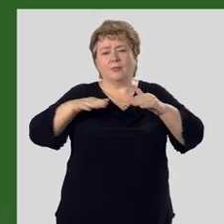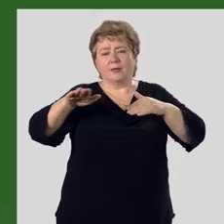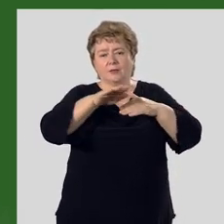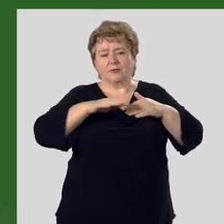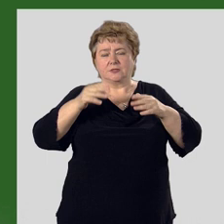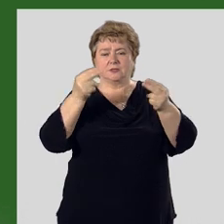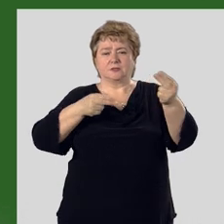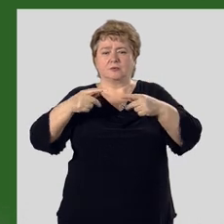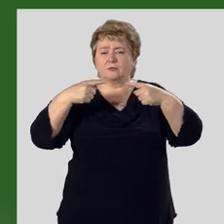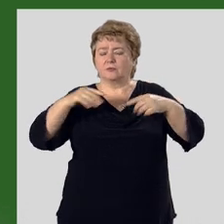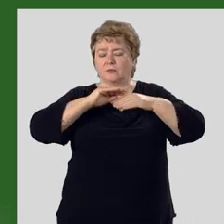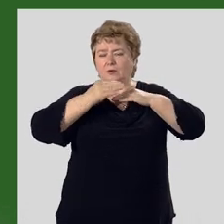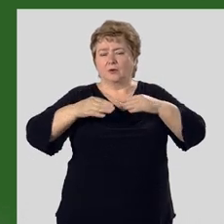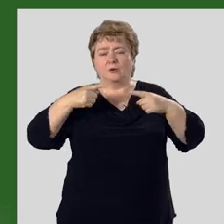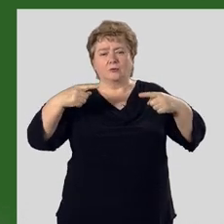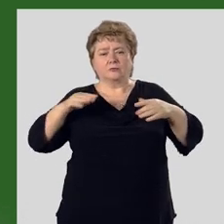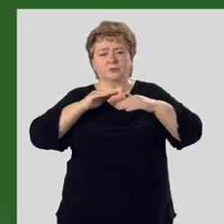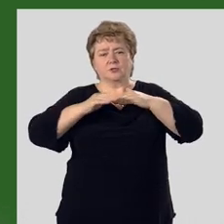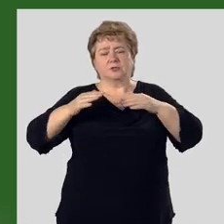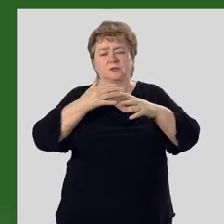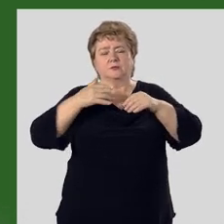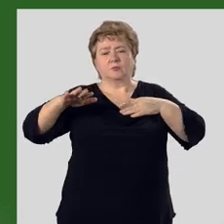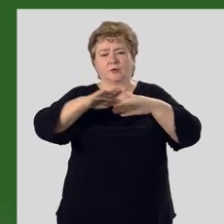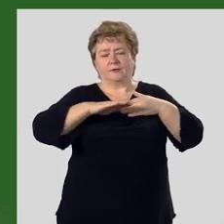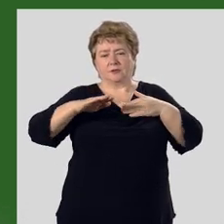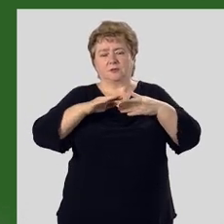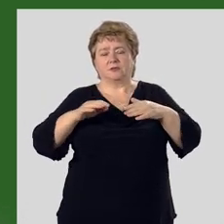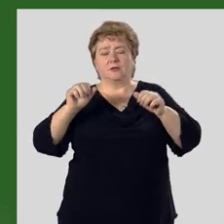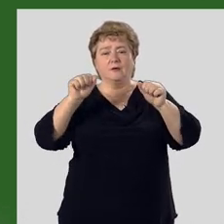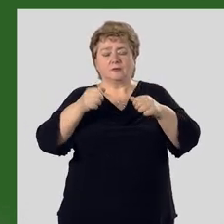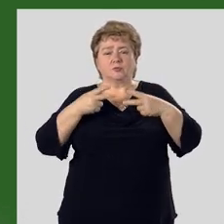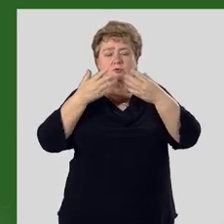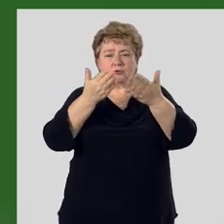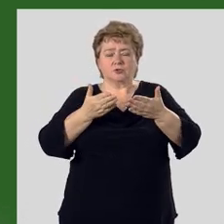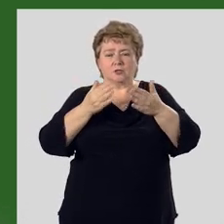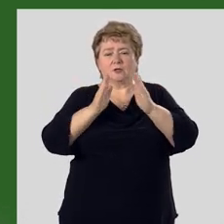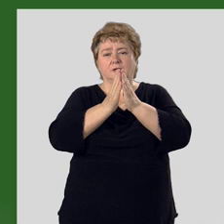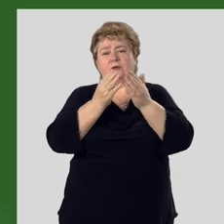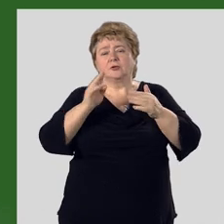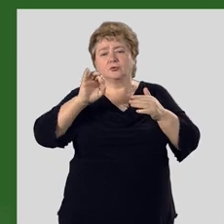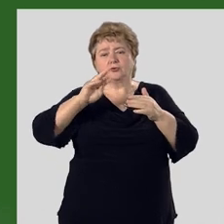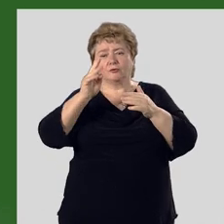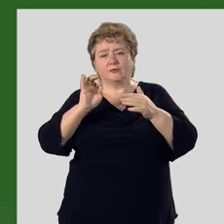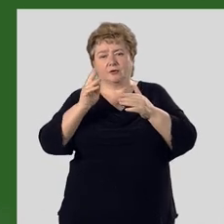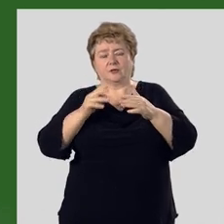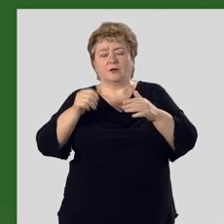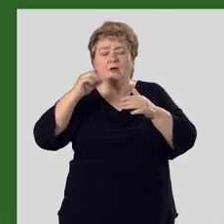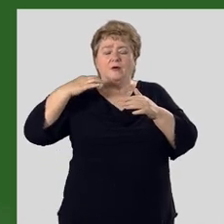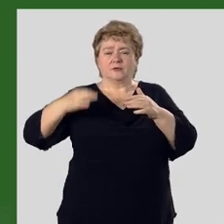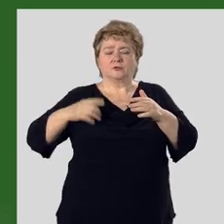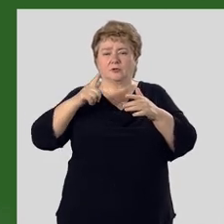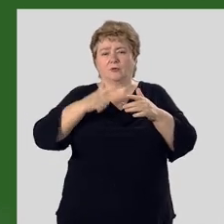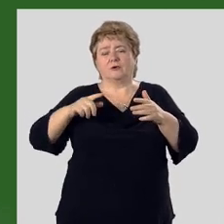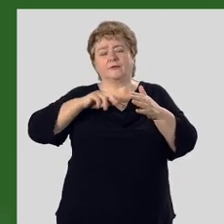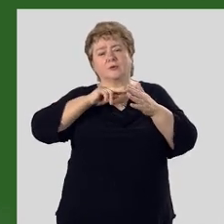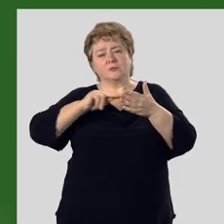изображают рельеф любого участка земной поверхности. Вы, возможно, читали роман Жюля Верна, французского географа